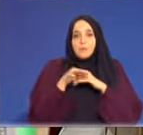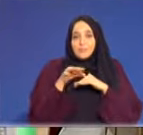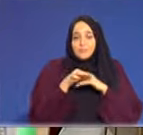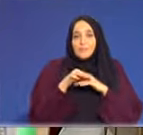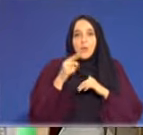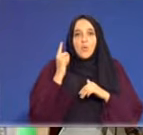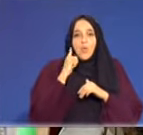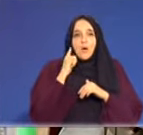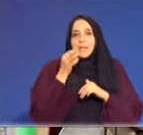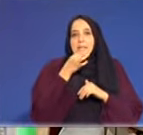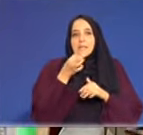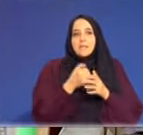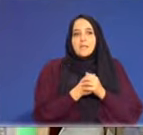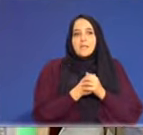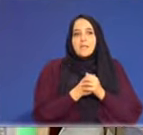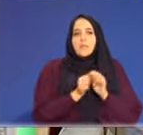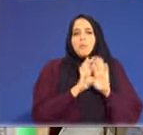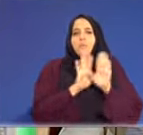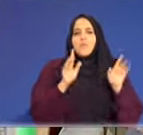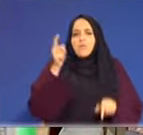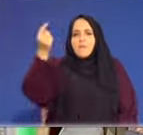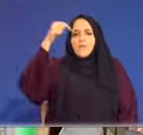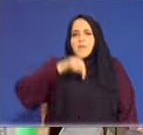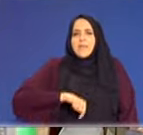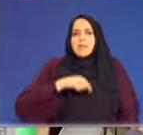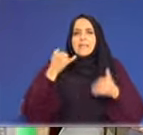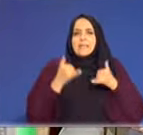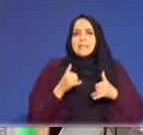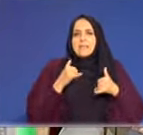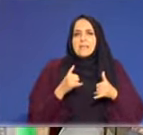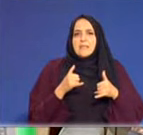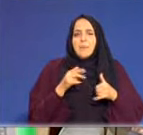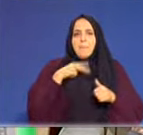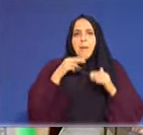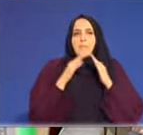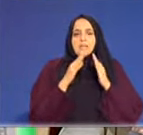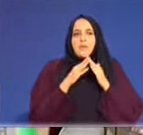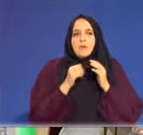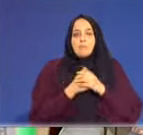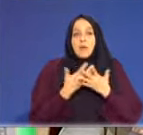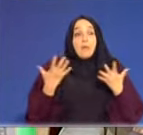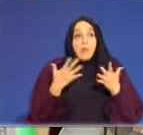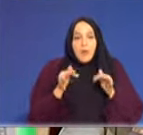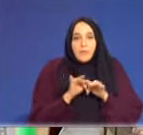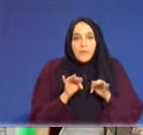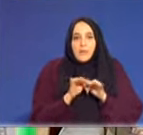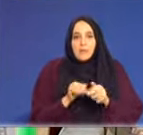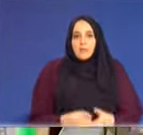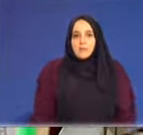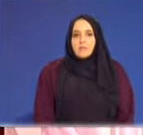أنس قال لها ما نسحقش نزيد نشوفه في داري. تقول ما العمل دكتور